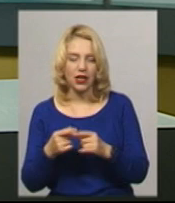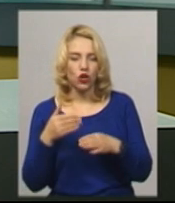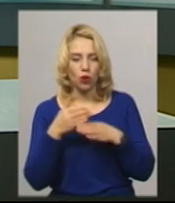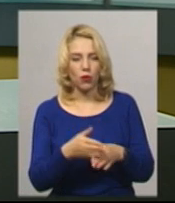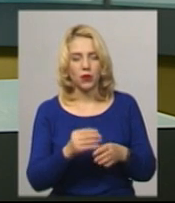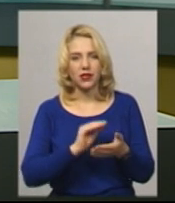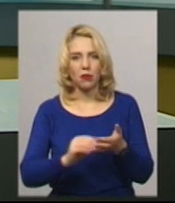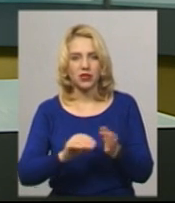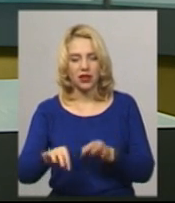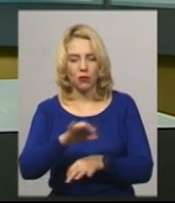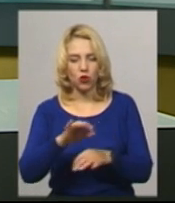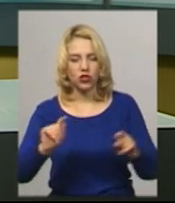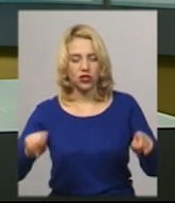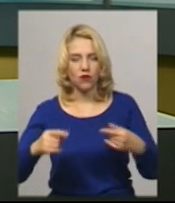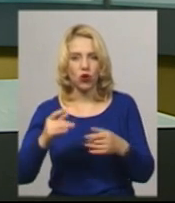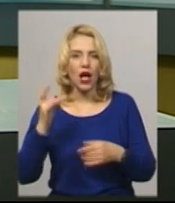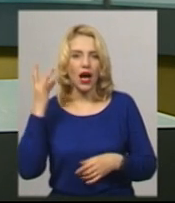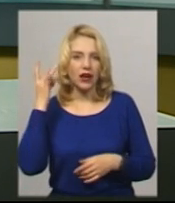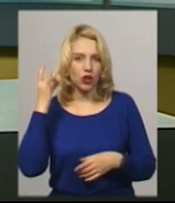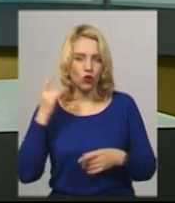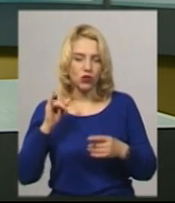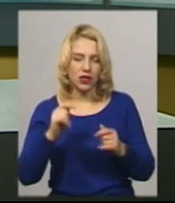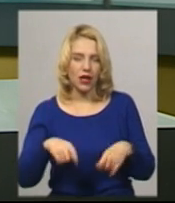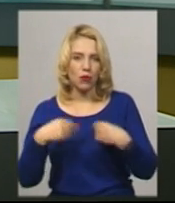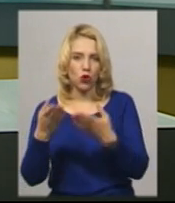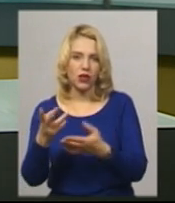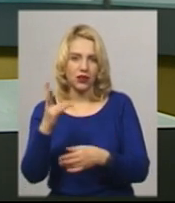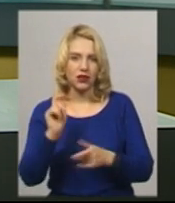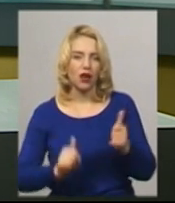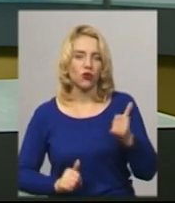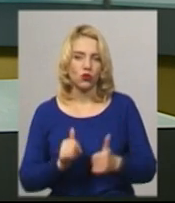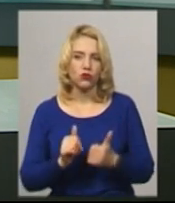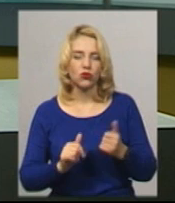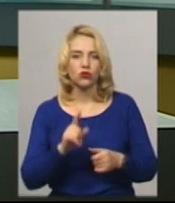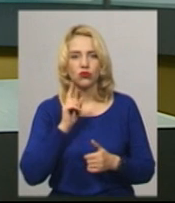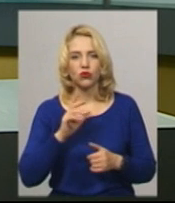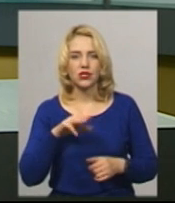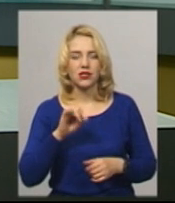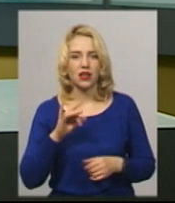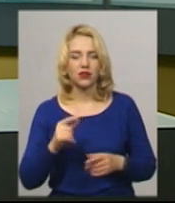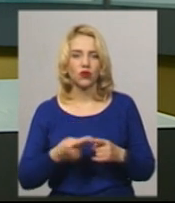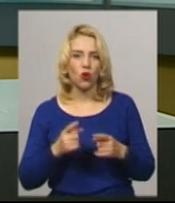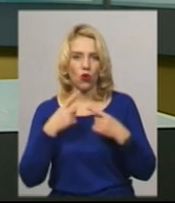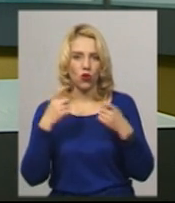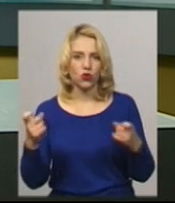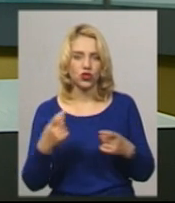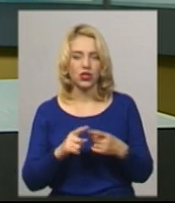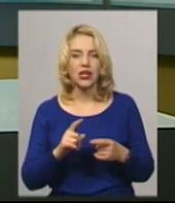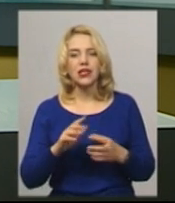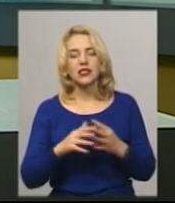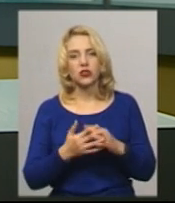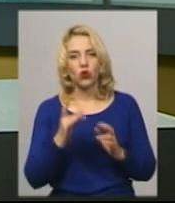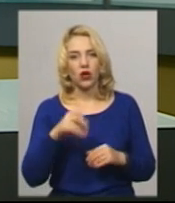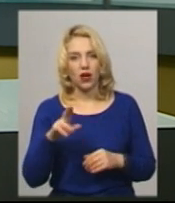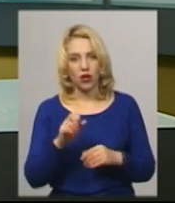написати проєкт зі створення радіовузла і подати його на конкурс «Юніор Старт», оголошений сільською радою. На конкурс школярі громади